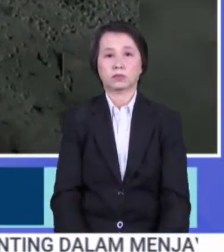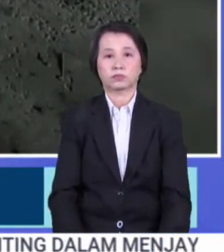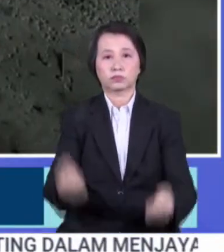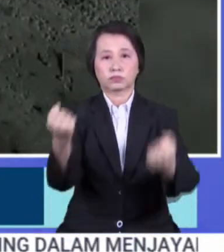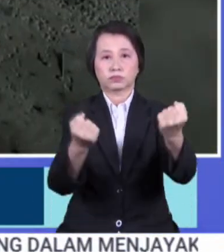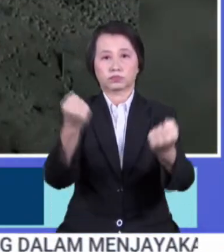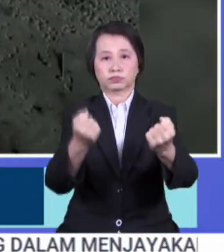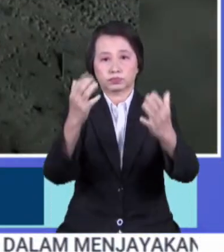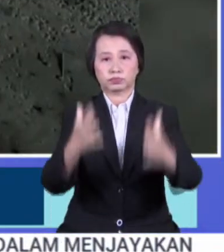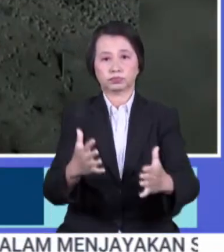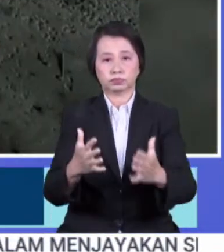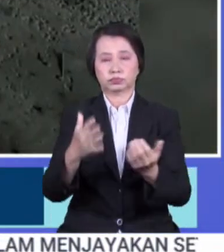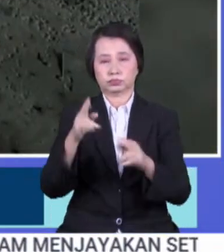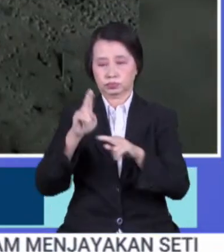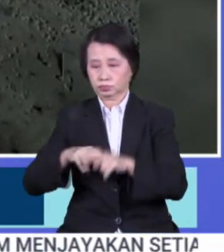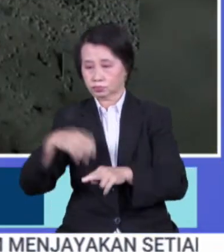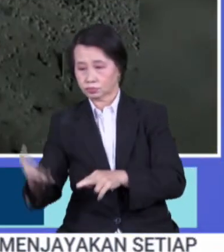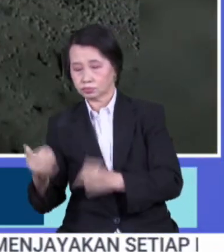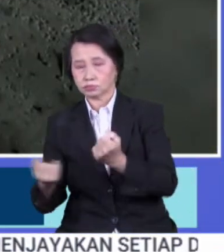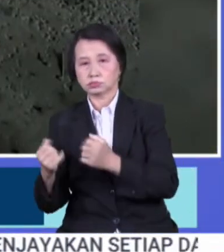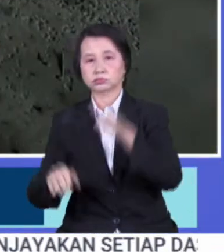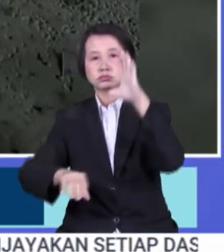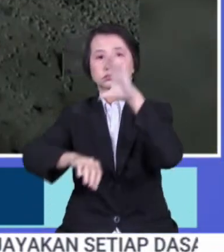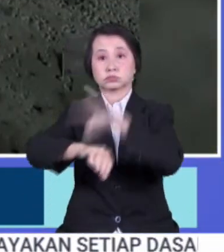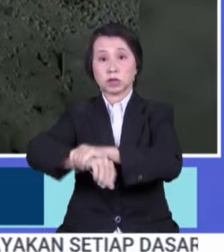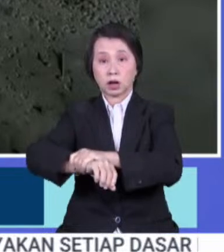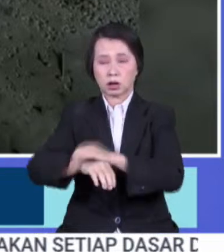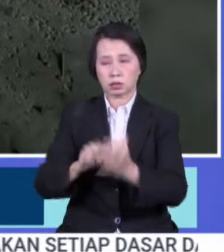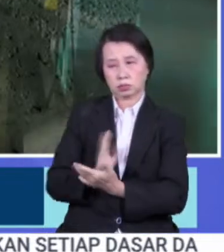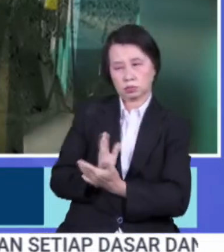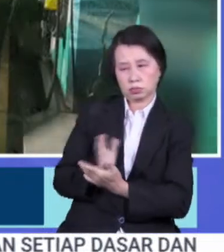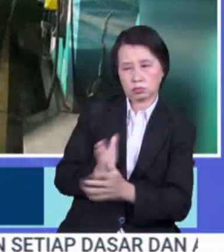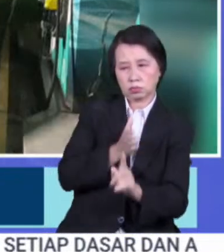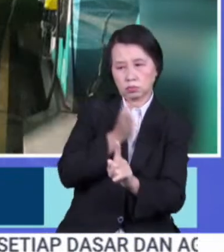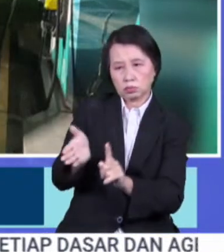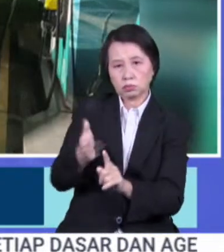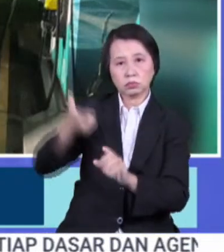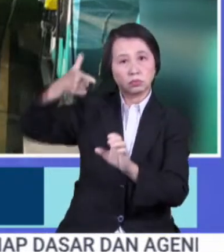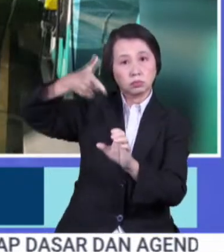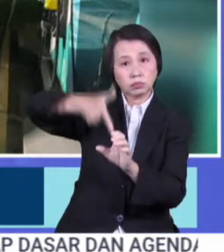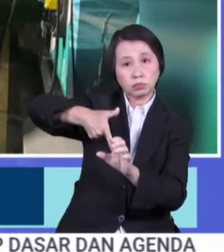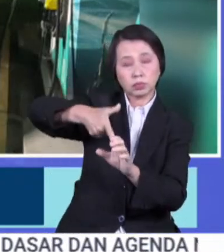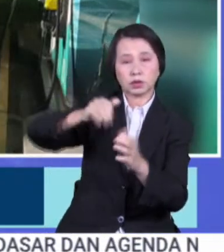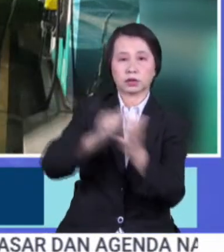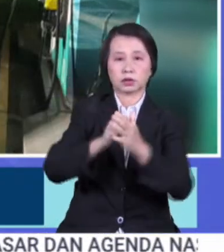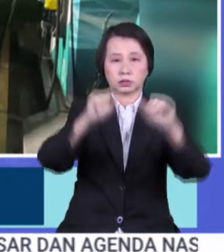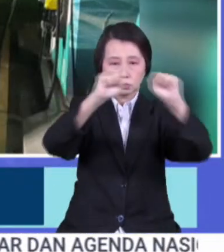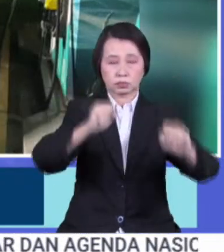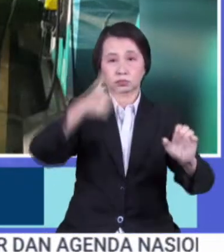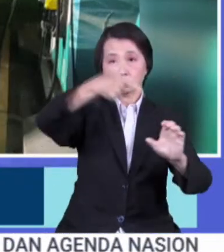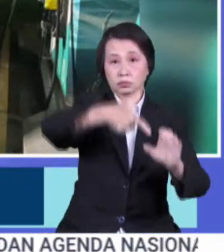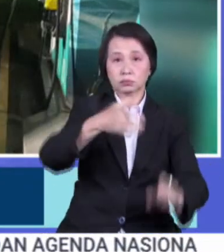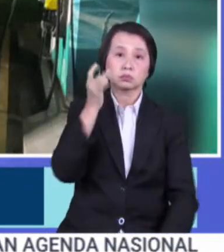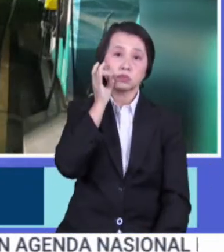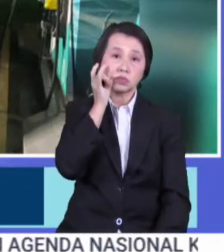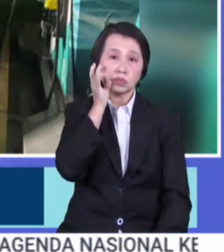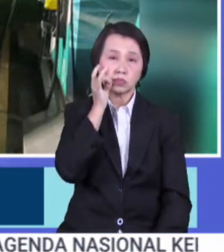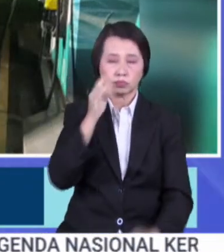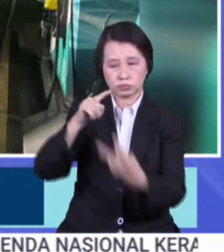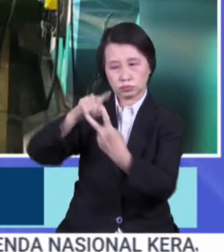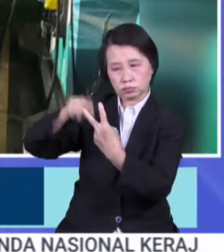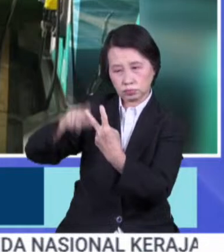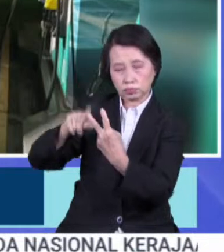Pemandu serta kelindan lori ditahan selepas disyaki menyeleweng minyak diesel di sebuah stesen minyak Alustar. Kedua-dua